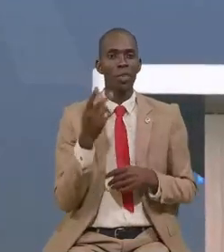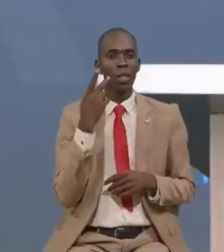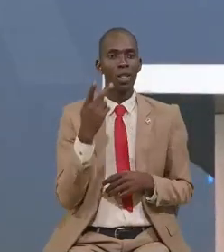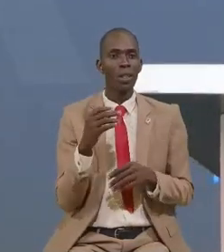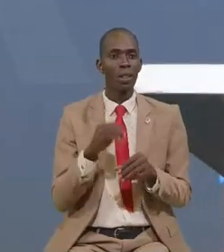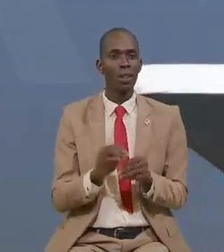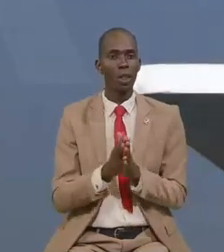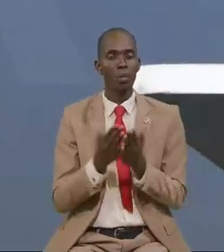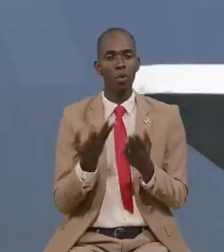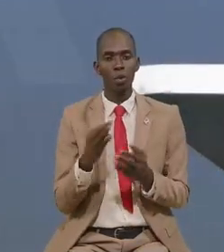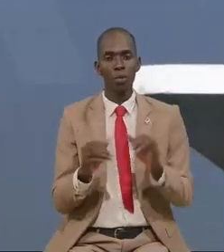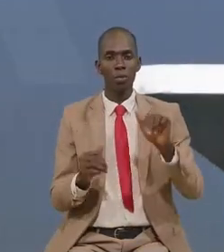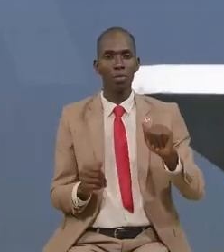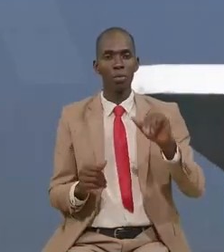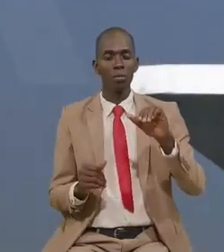Acte.